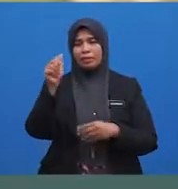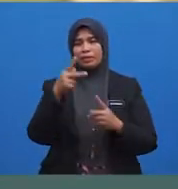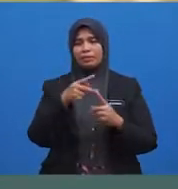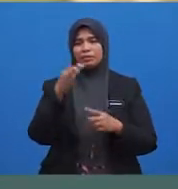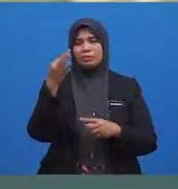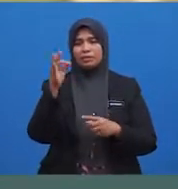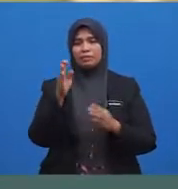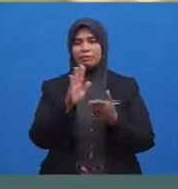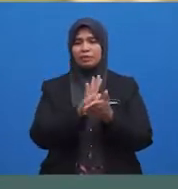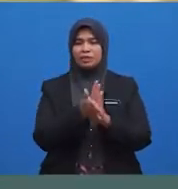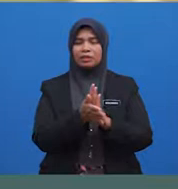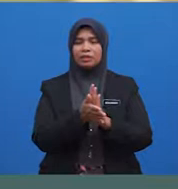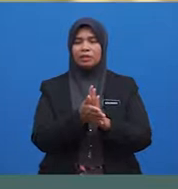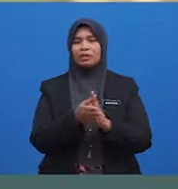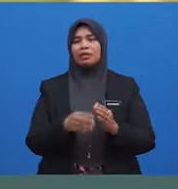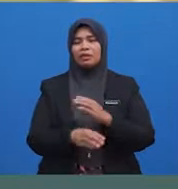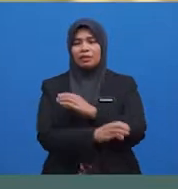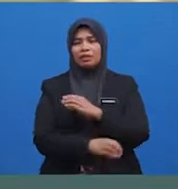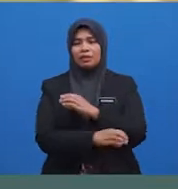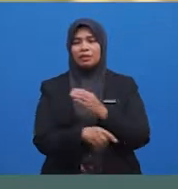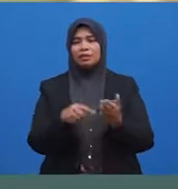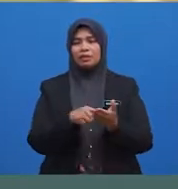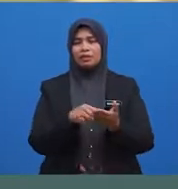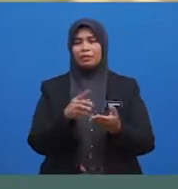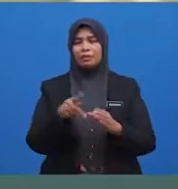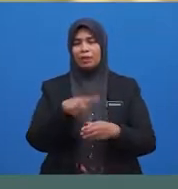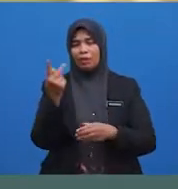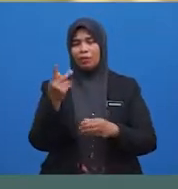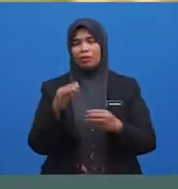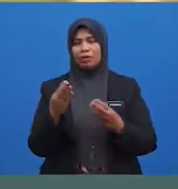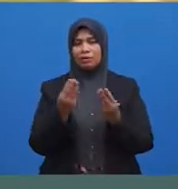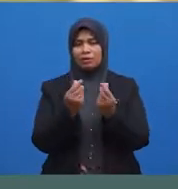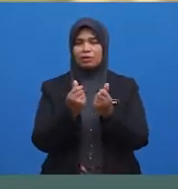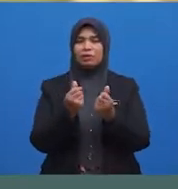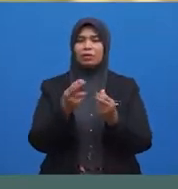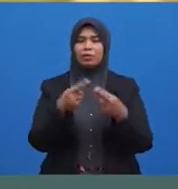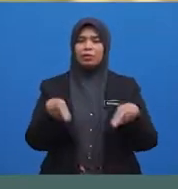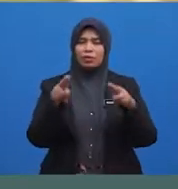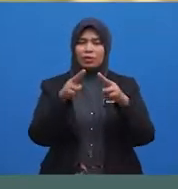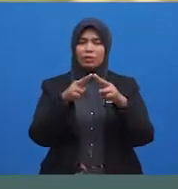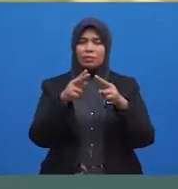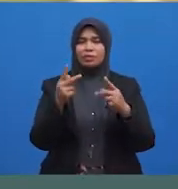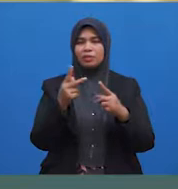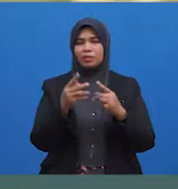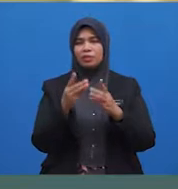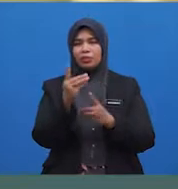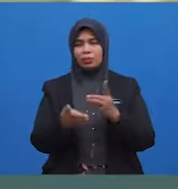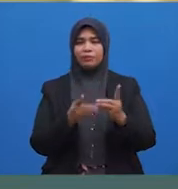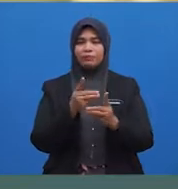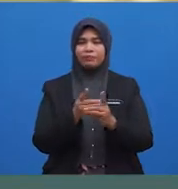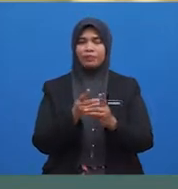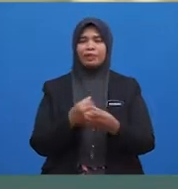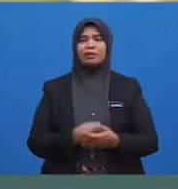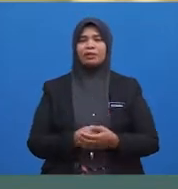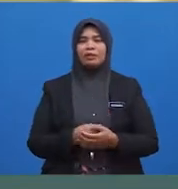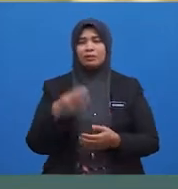Selangor dan Negeri Sembilan sebagai pengeluar biji timah utama dunia. Saudagar-saudagar Cina dari negeri-negeri selat